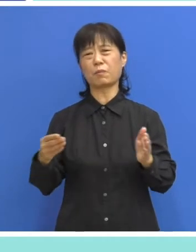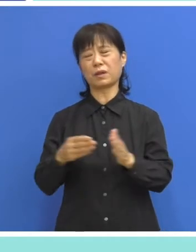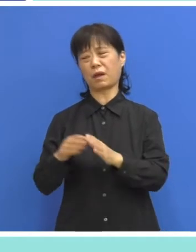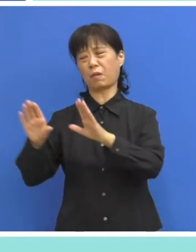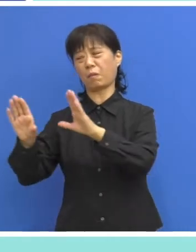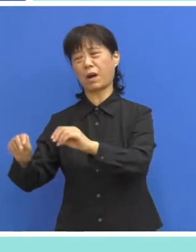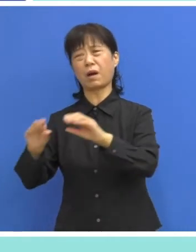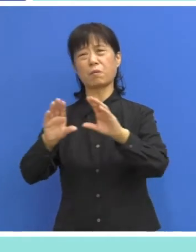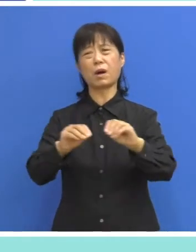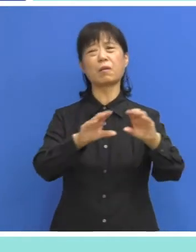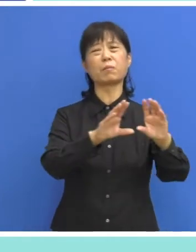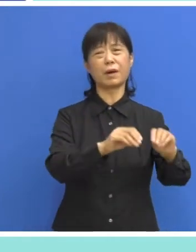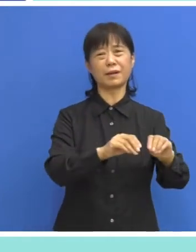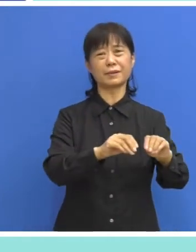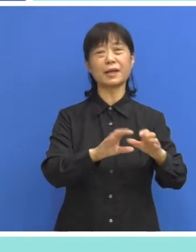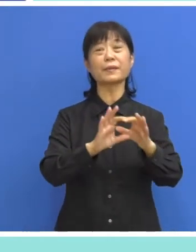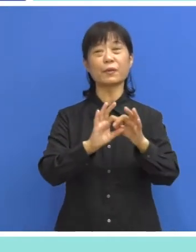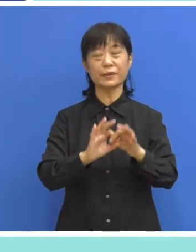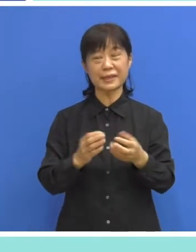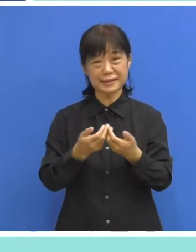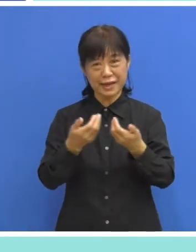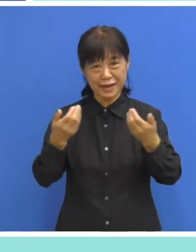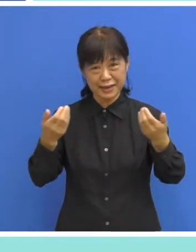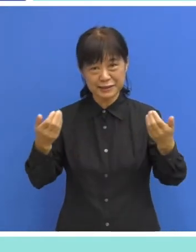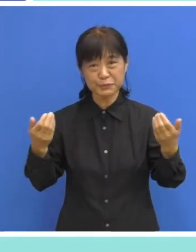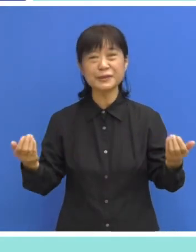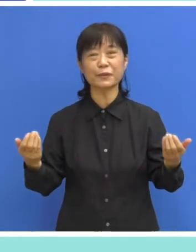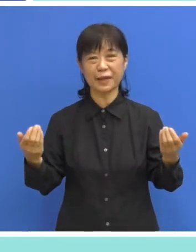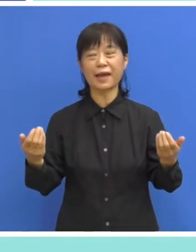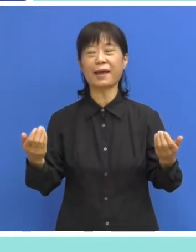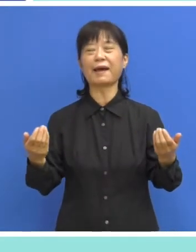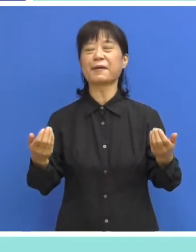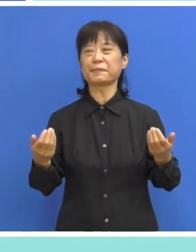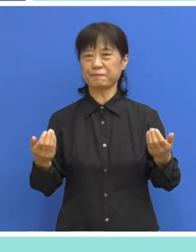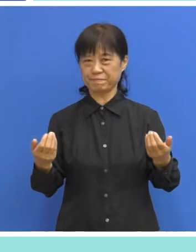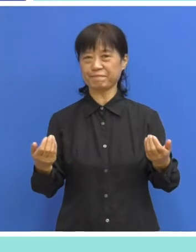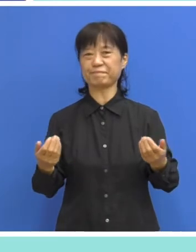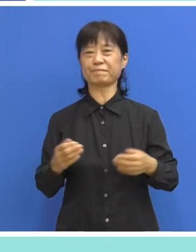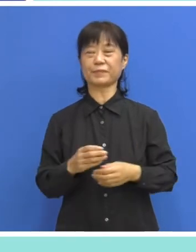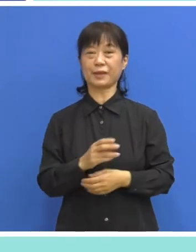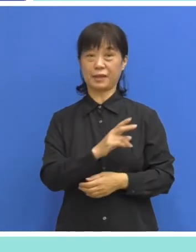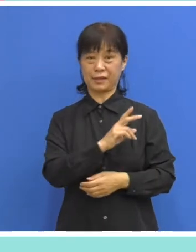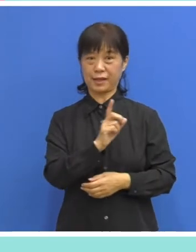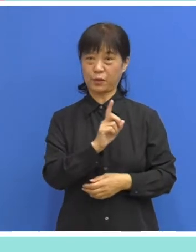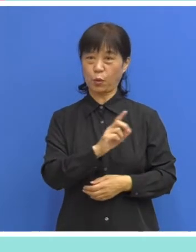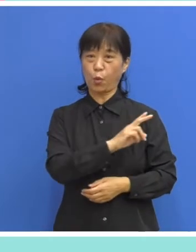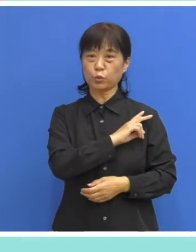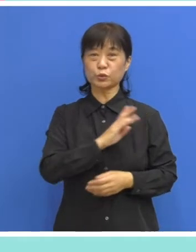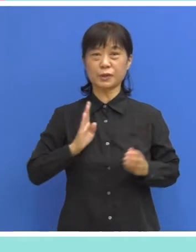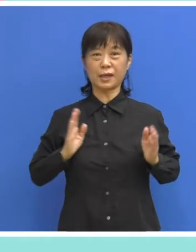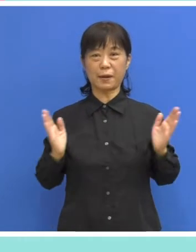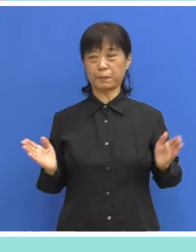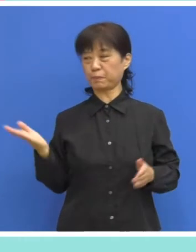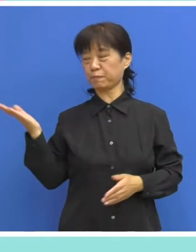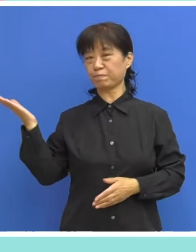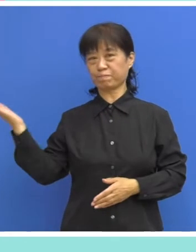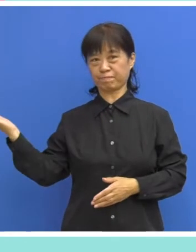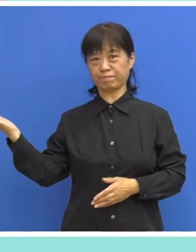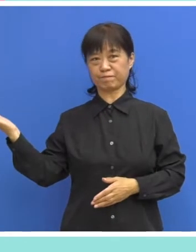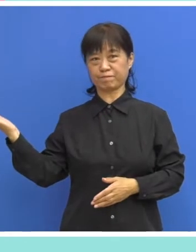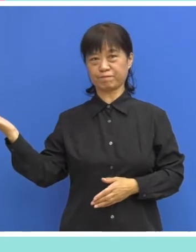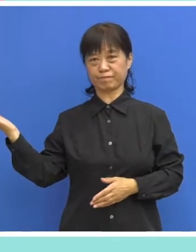ントができなかった久しぶりのイベントということで、この思いをですね、爆発させようということで、2日間続け